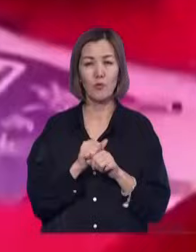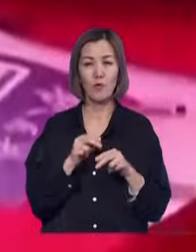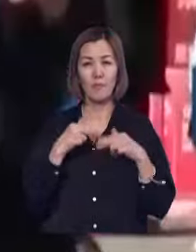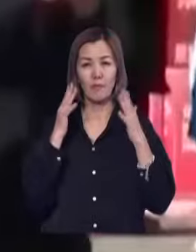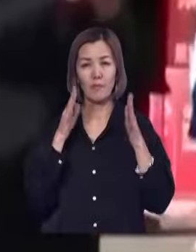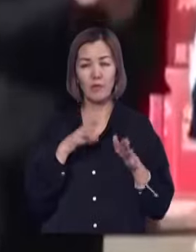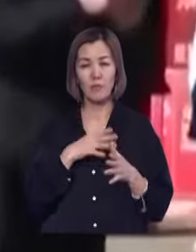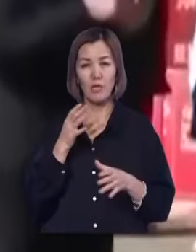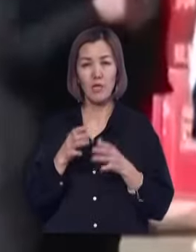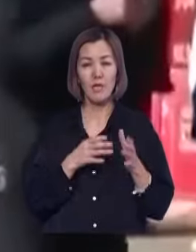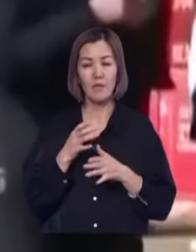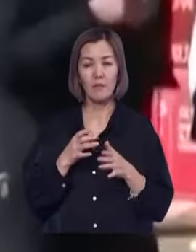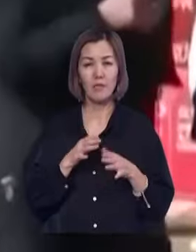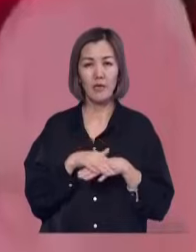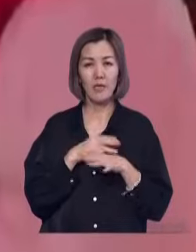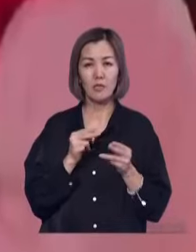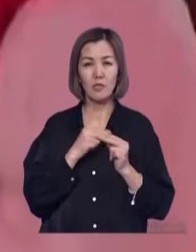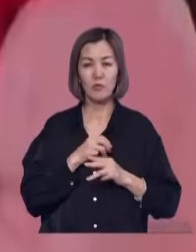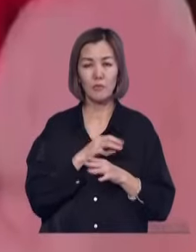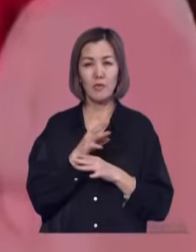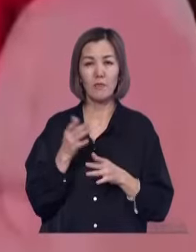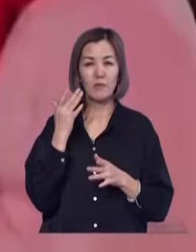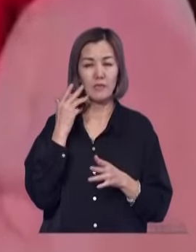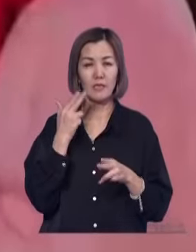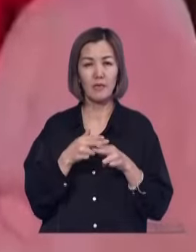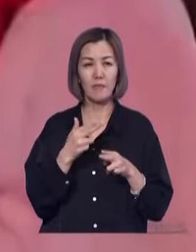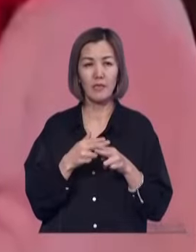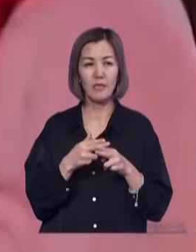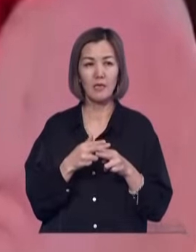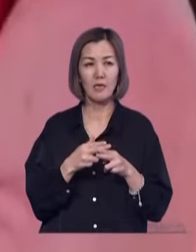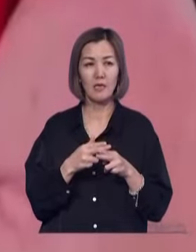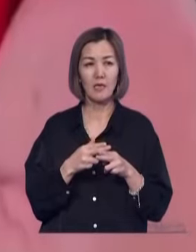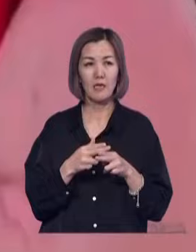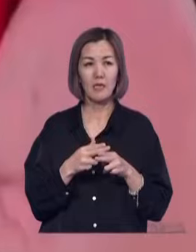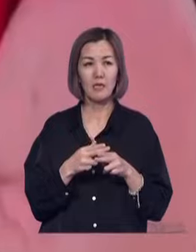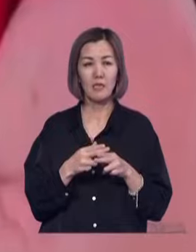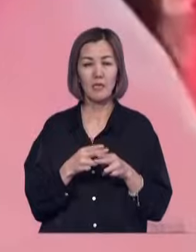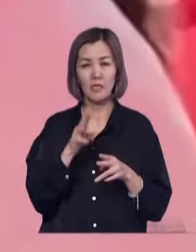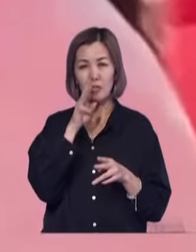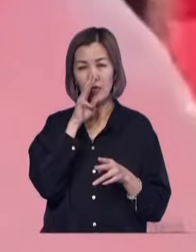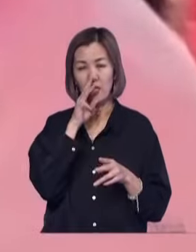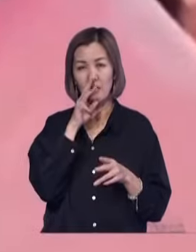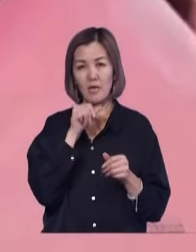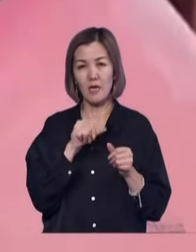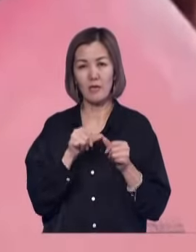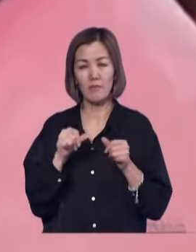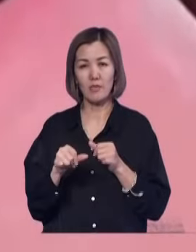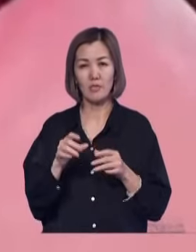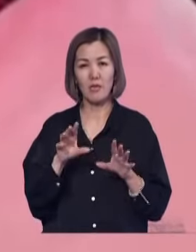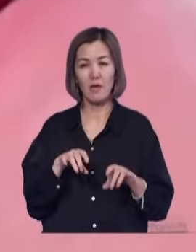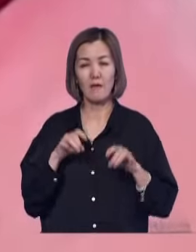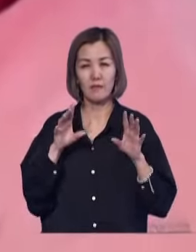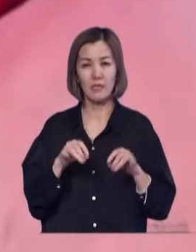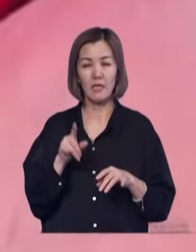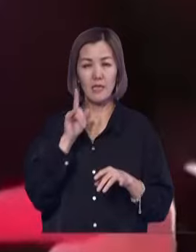отыр. Әлемде халықты жұмыспен қамтуда жиі кездесетін мәселенің бірі гендерлік тұрғыдан жалақы айырмашылығы. Австралияда әйелдерге